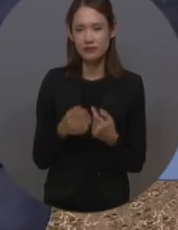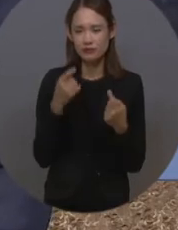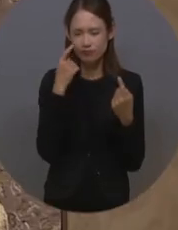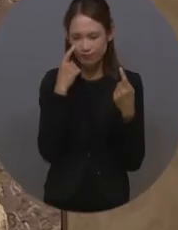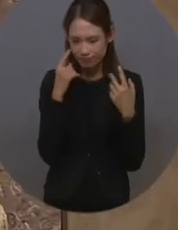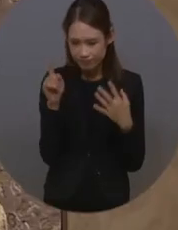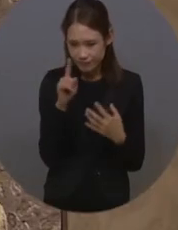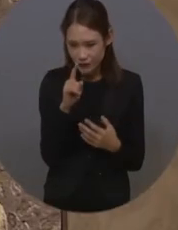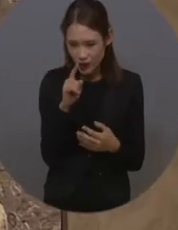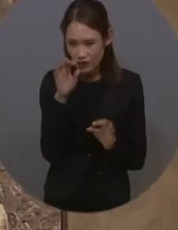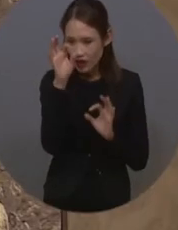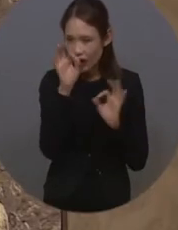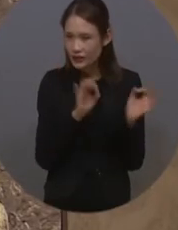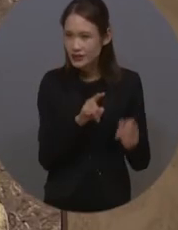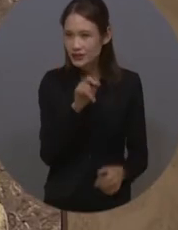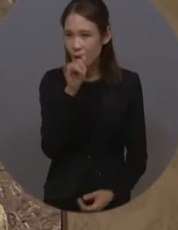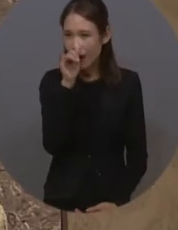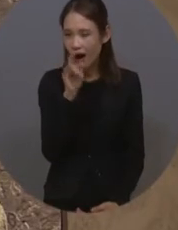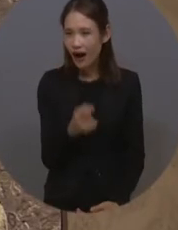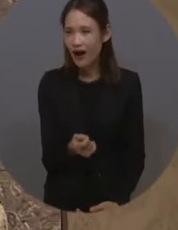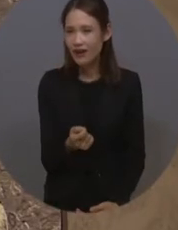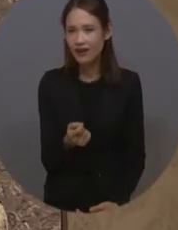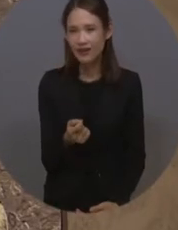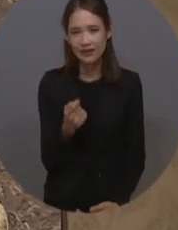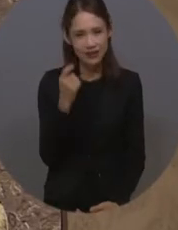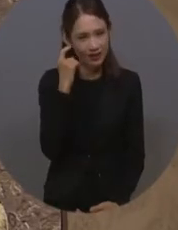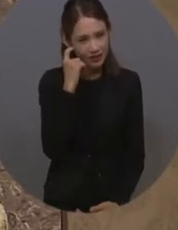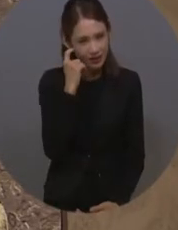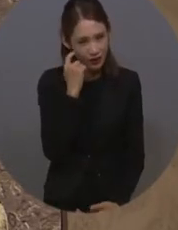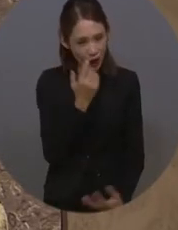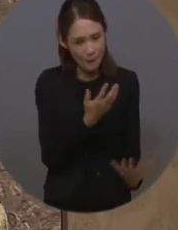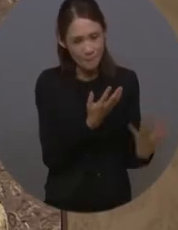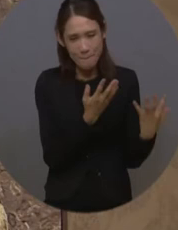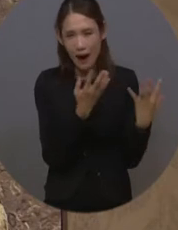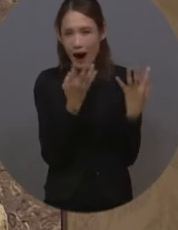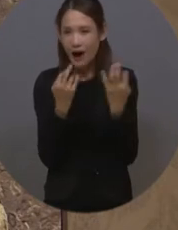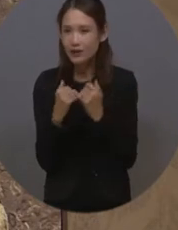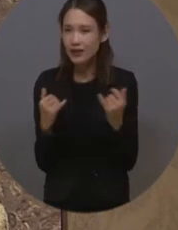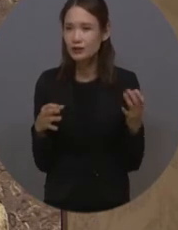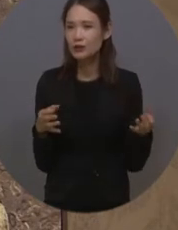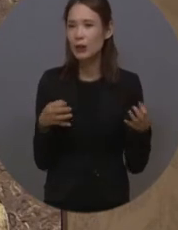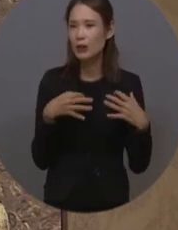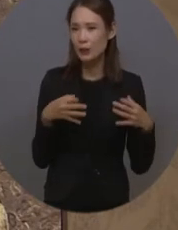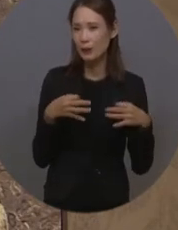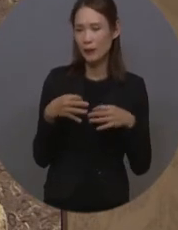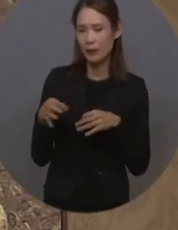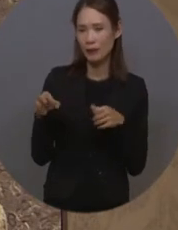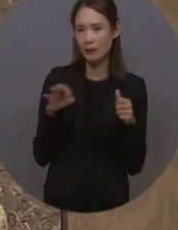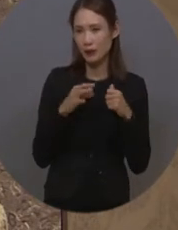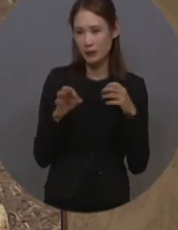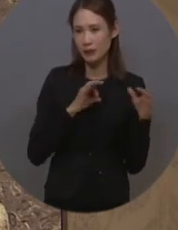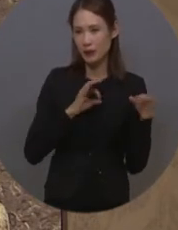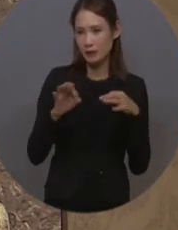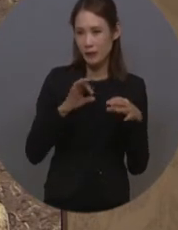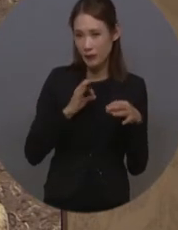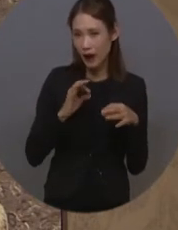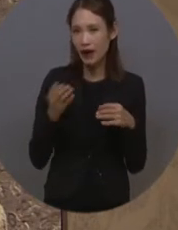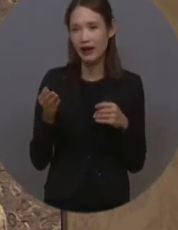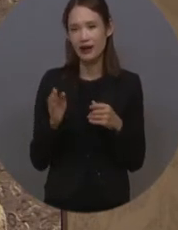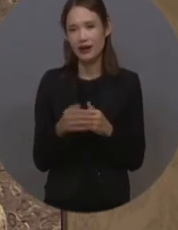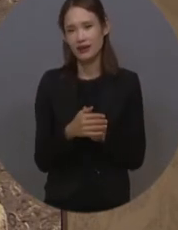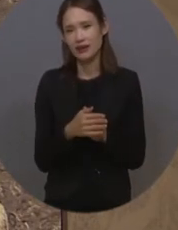분명히 어딘가 함정이 있을 거다. 또 이런 생각도 있고 또 많은 네. 사람들이 막 갖다 돈을 대는데 돈을 대겠다고 네. 밤에도 막